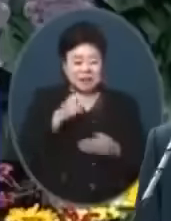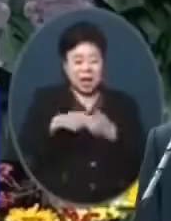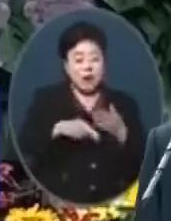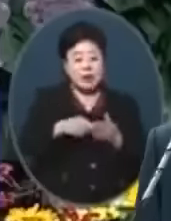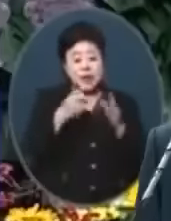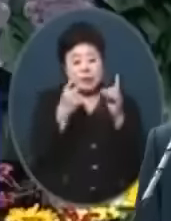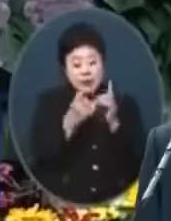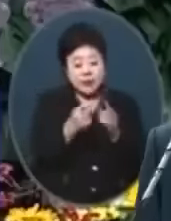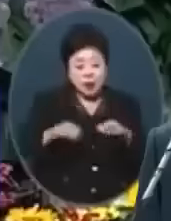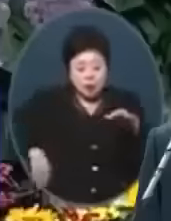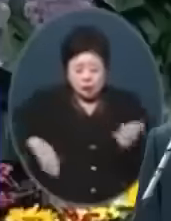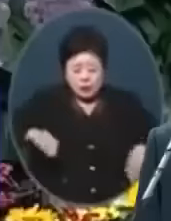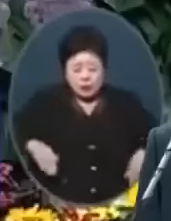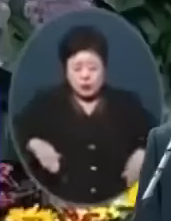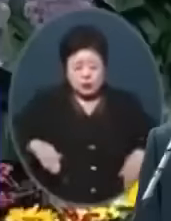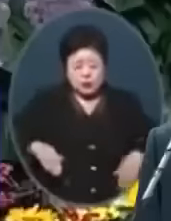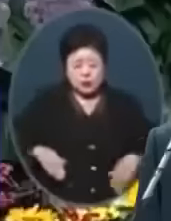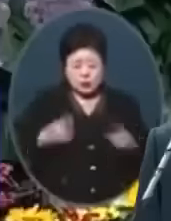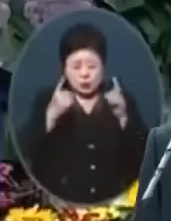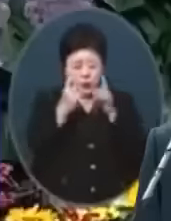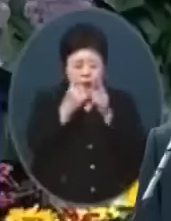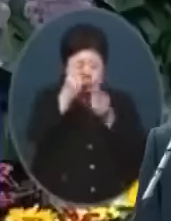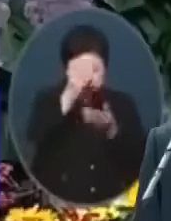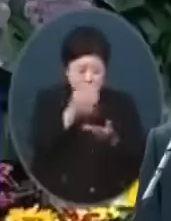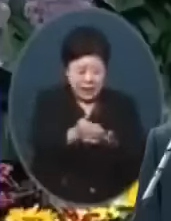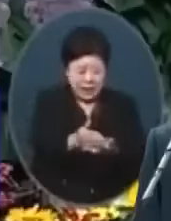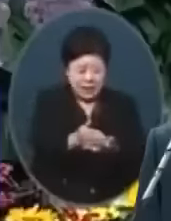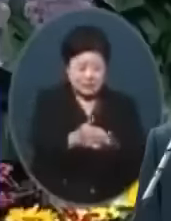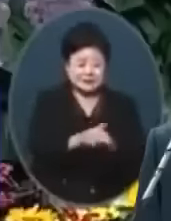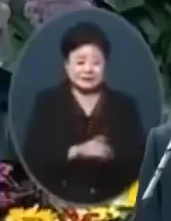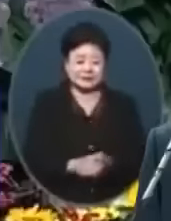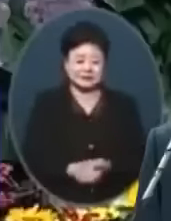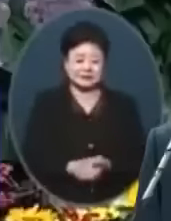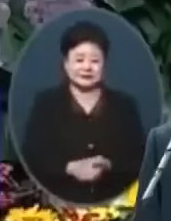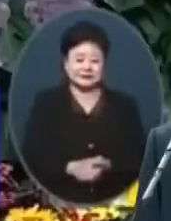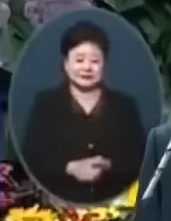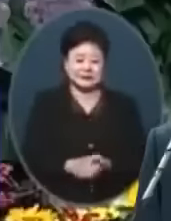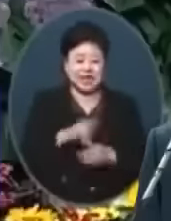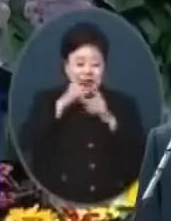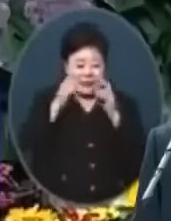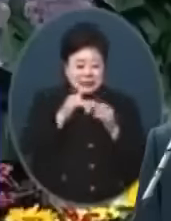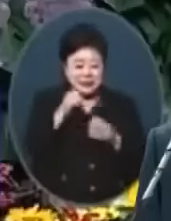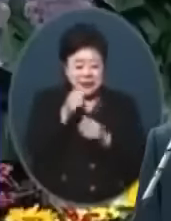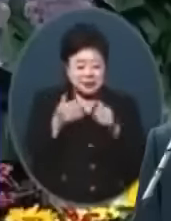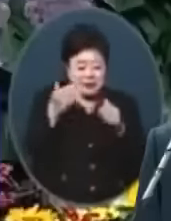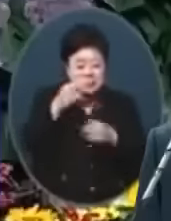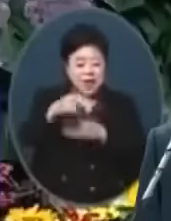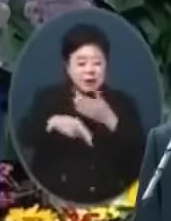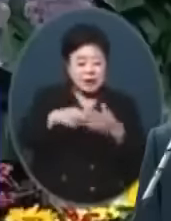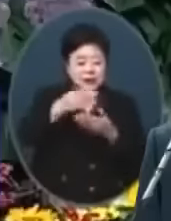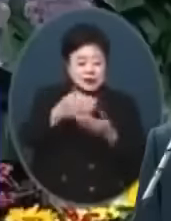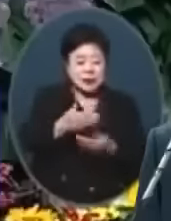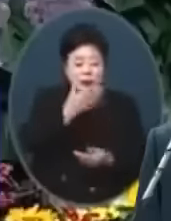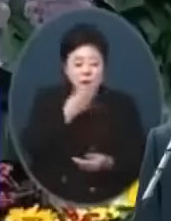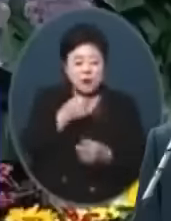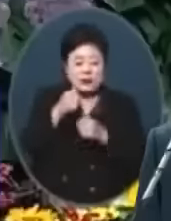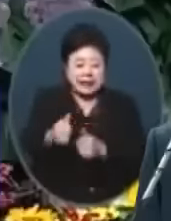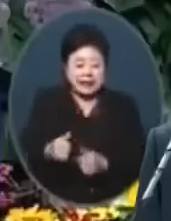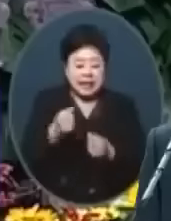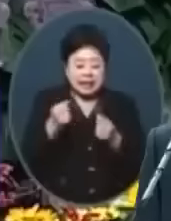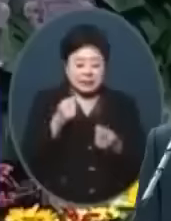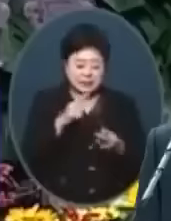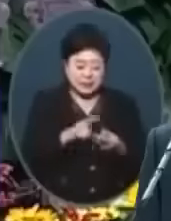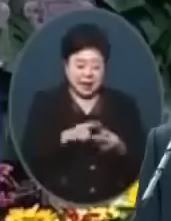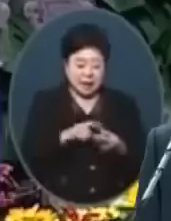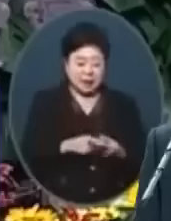배웠고 빈손으로 야훼를 배웠지 말라. 각 사람이 내 하나님 야훼께서 주신 복을